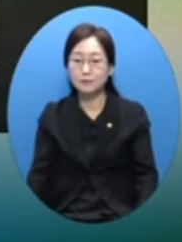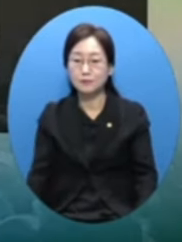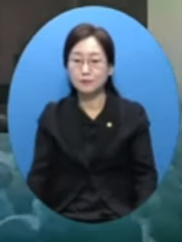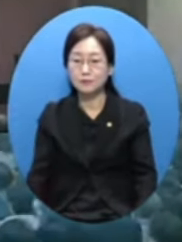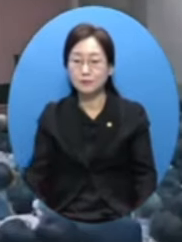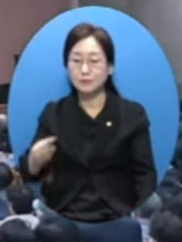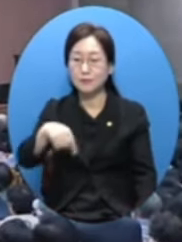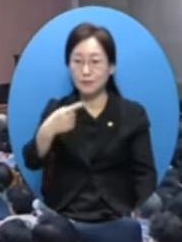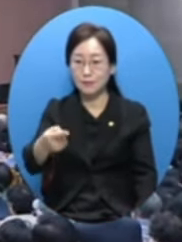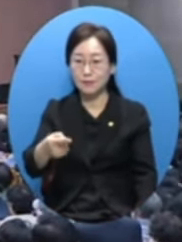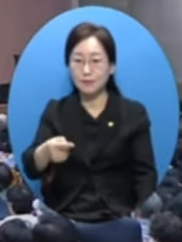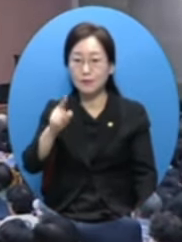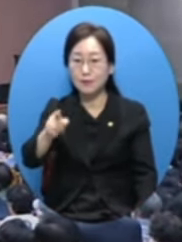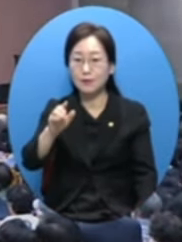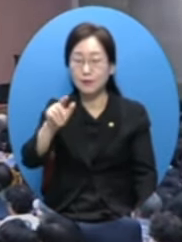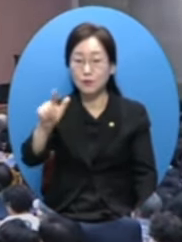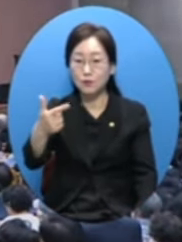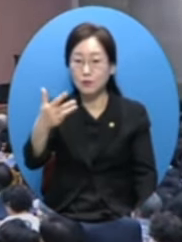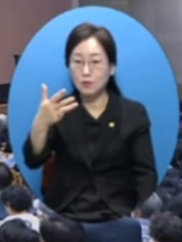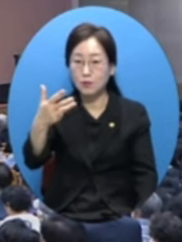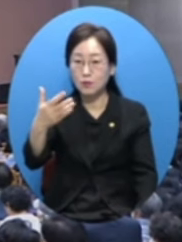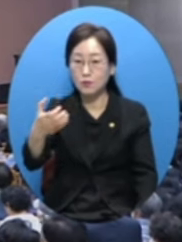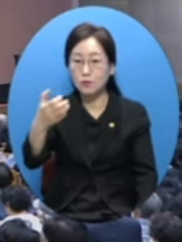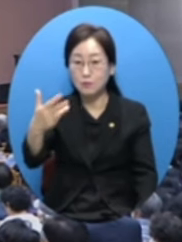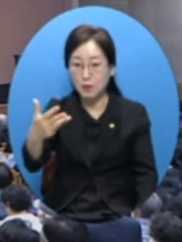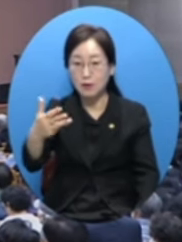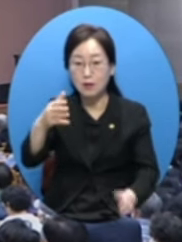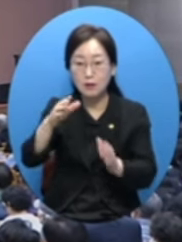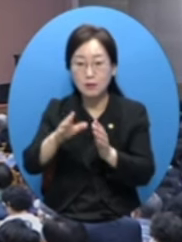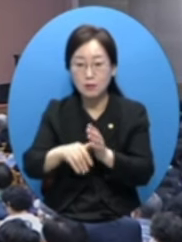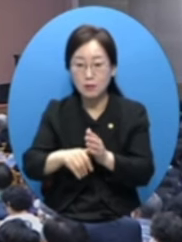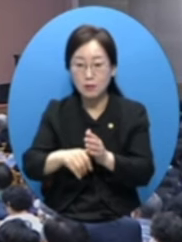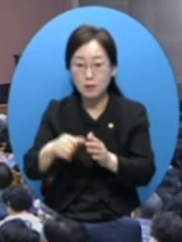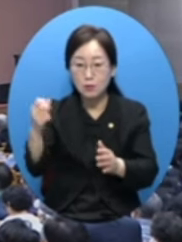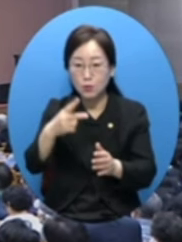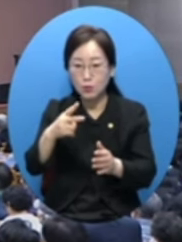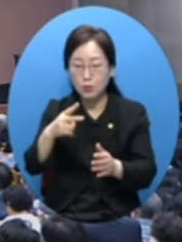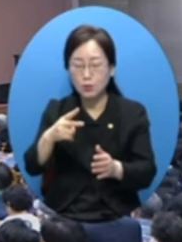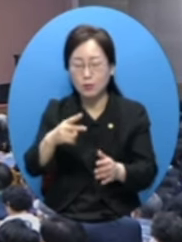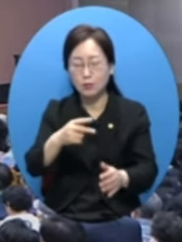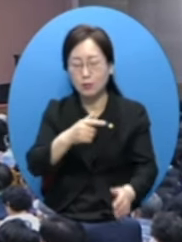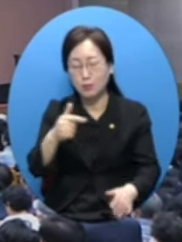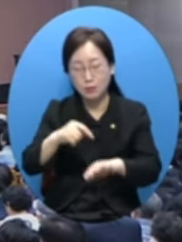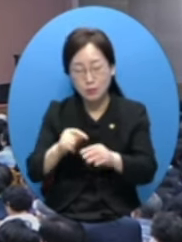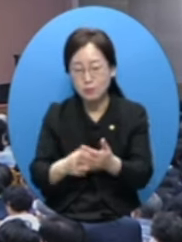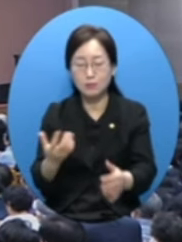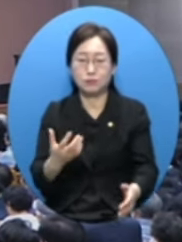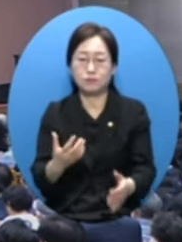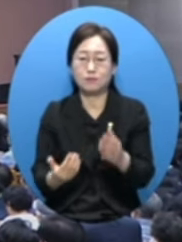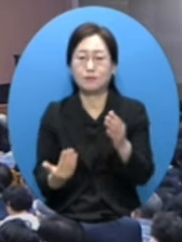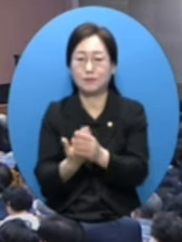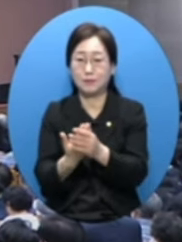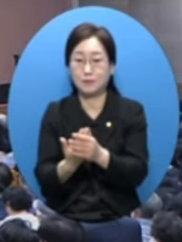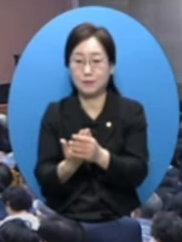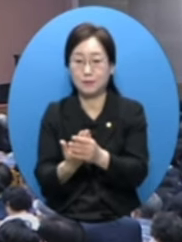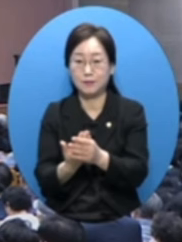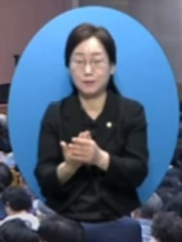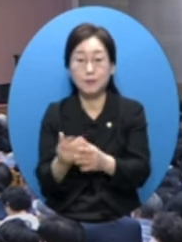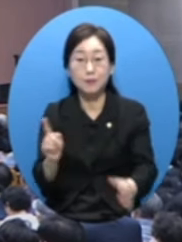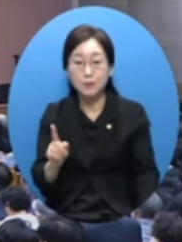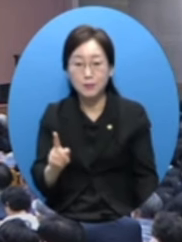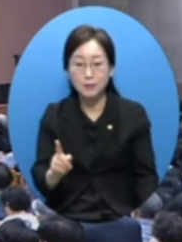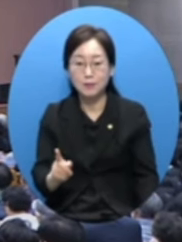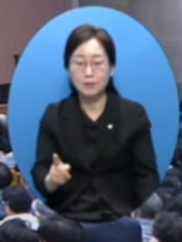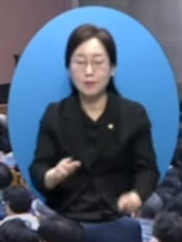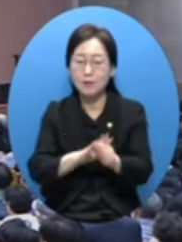그 다음에 1898년 한국에 돌아온 그 다음에 더 너무나 가슴 아픈 일이 생겨났습니다. 이번엔